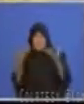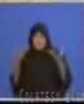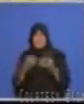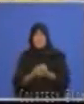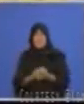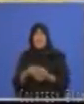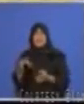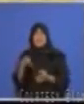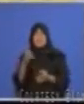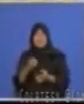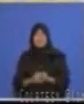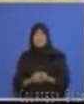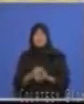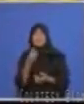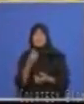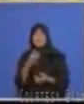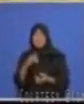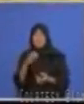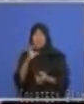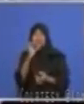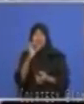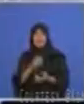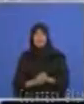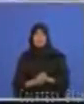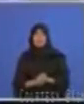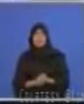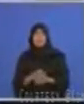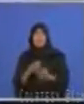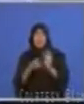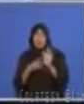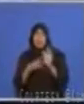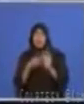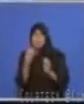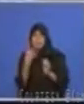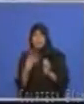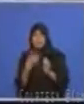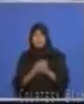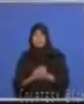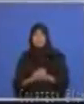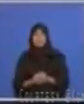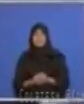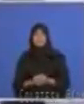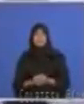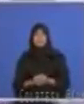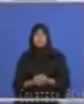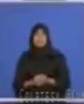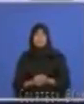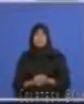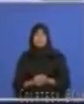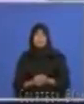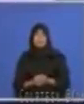diambil bola undiannya nomor urut 4 baik jadi calon wakil